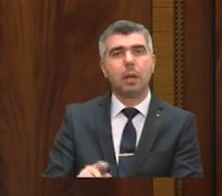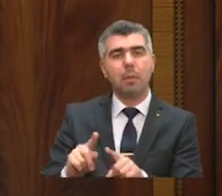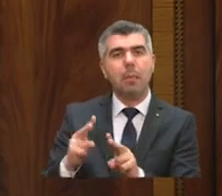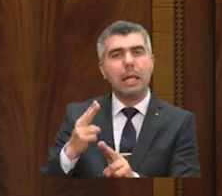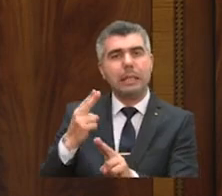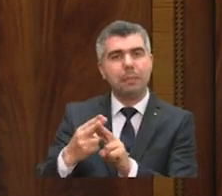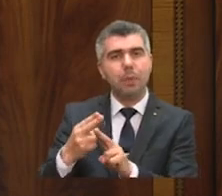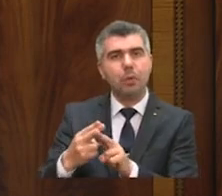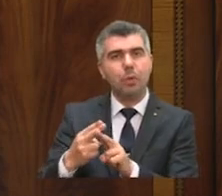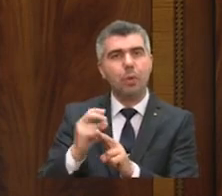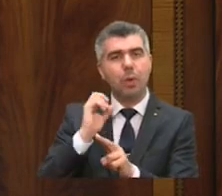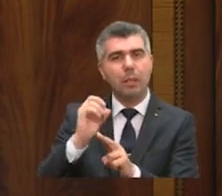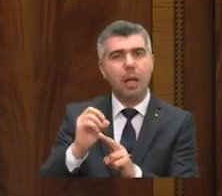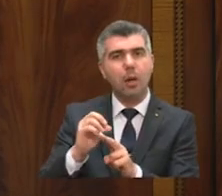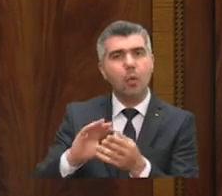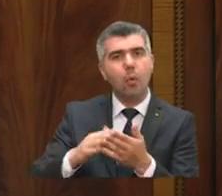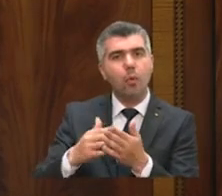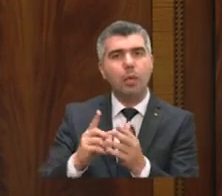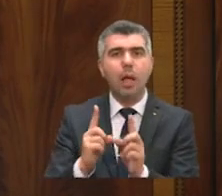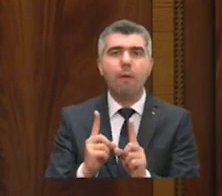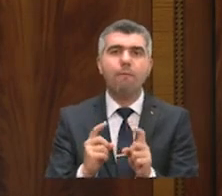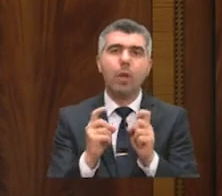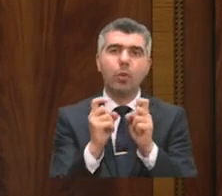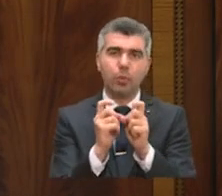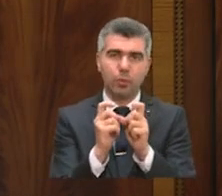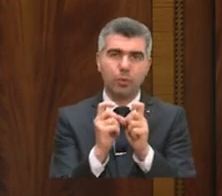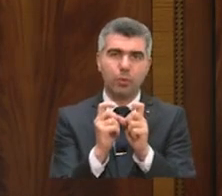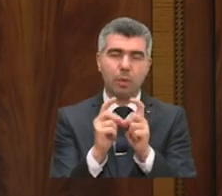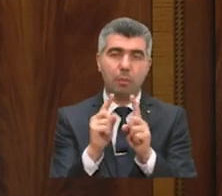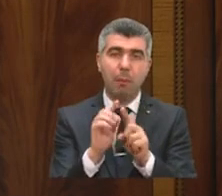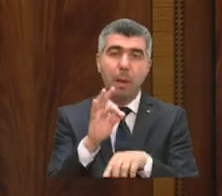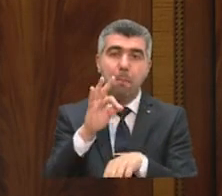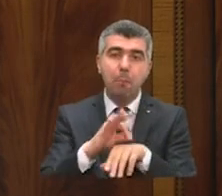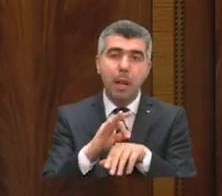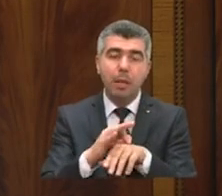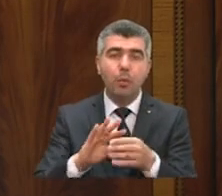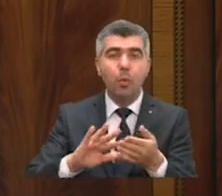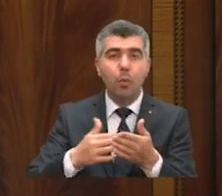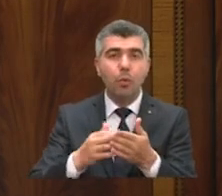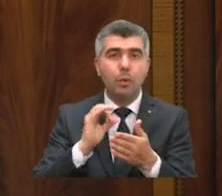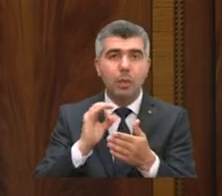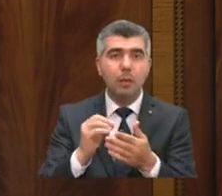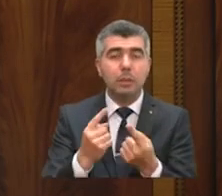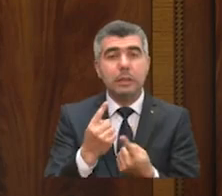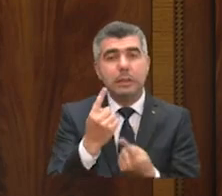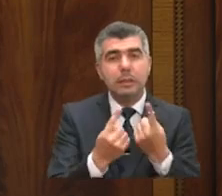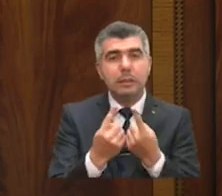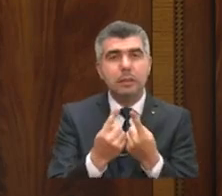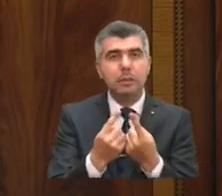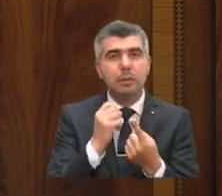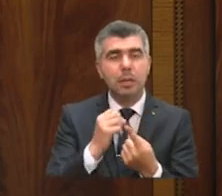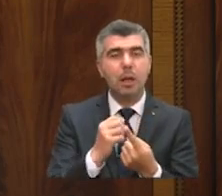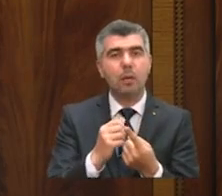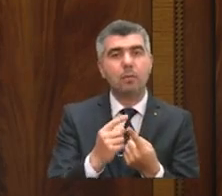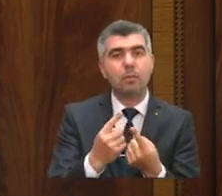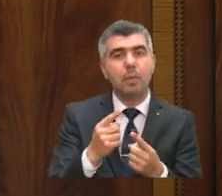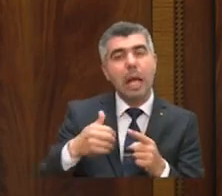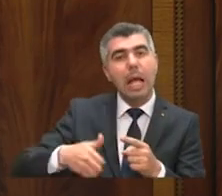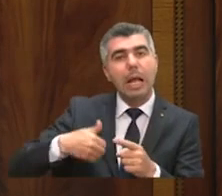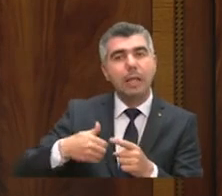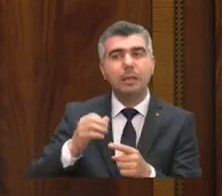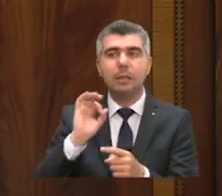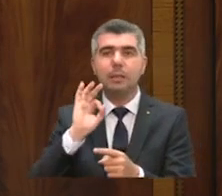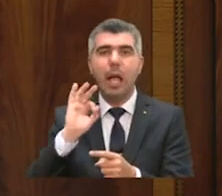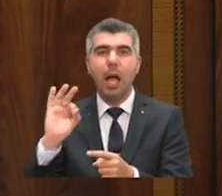علميا لورتوبوكس فيروس، كيعطي واحد لا مالادي كتسمى لورتوبوكس فيروس سيميان لان كتجي من القرده، ولكن ماشي